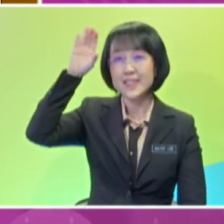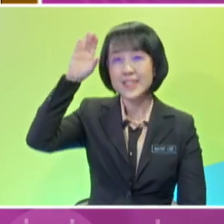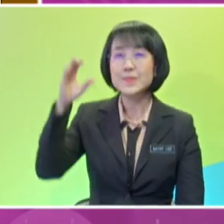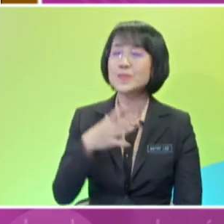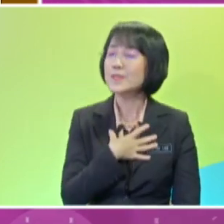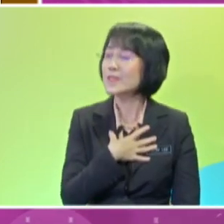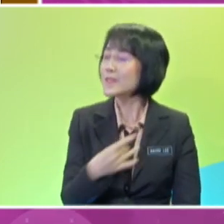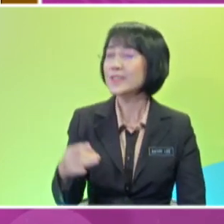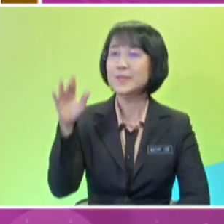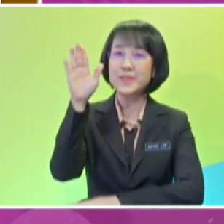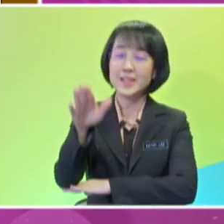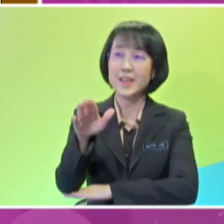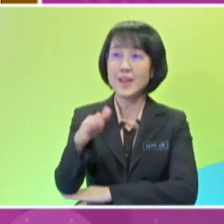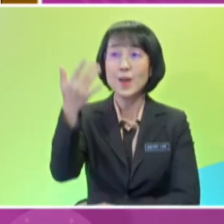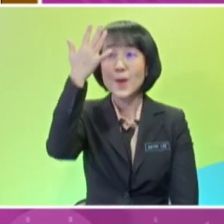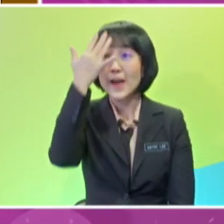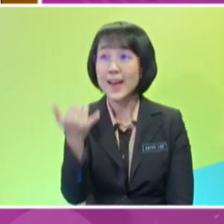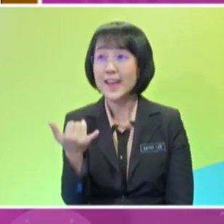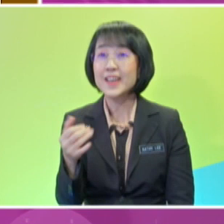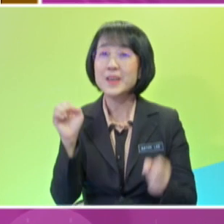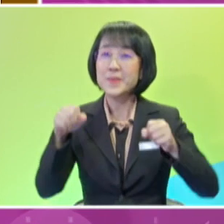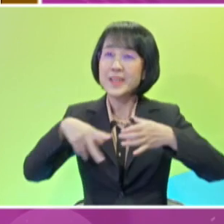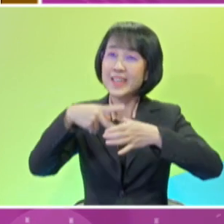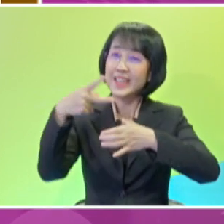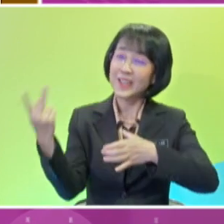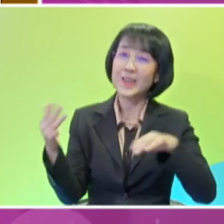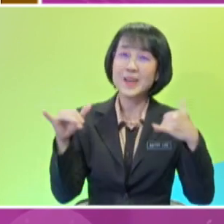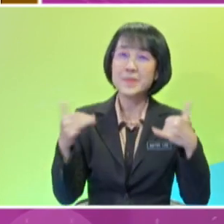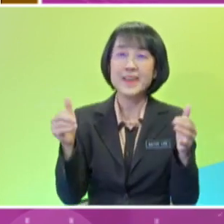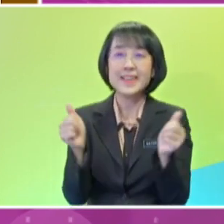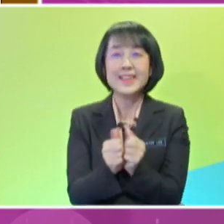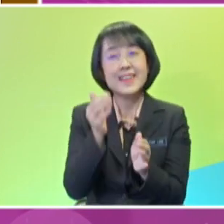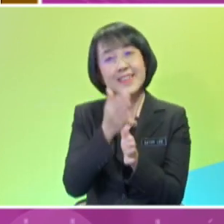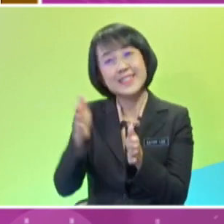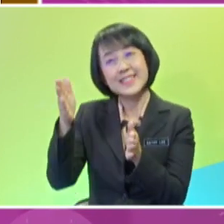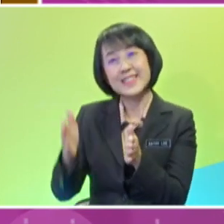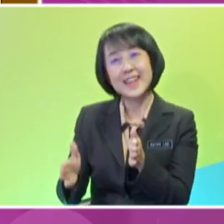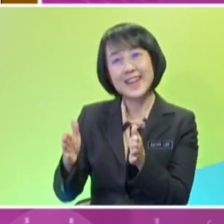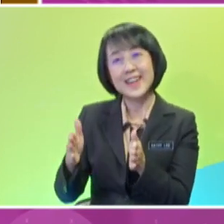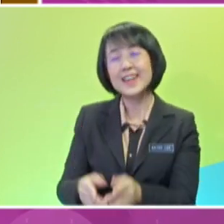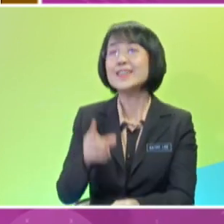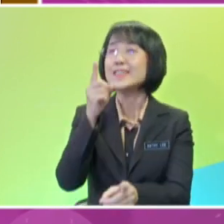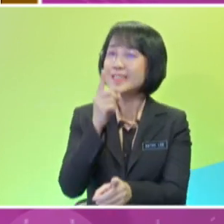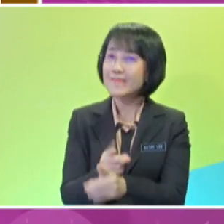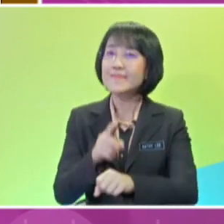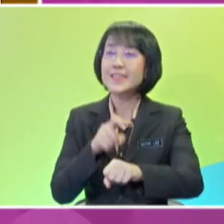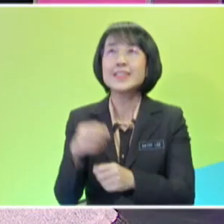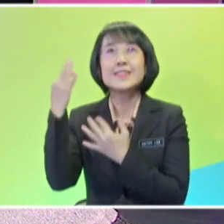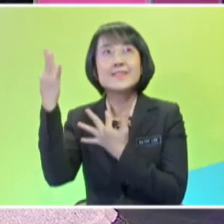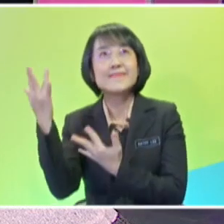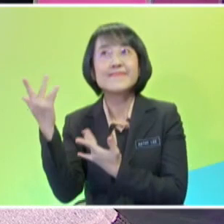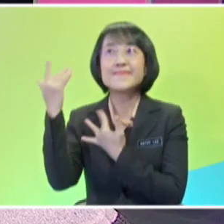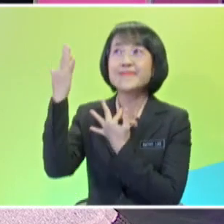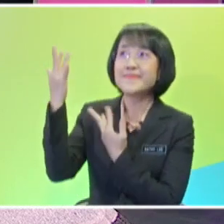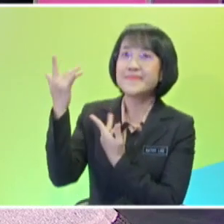Kenapa tuh sebab boleh keluar main dengan Jiran betul bahasa yang ditunggu-tunggu adalah waktu petang